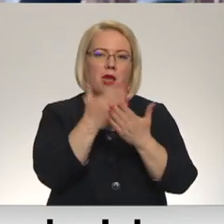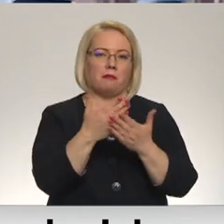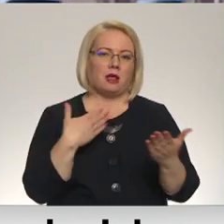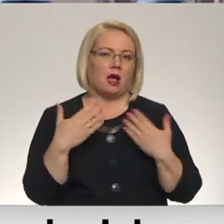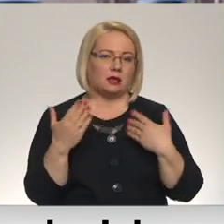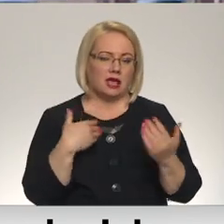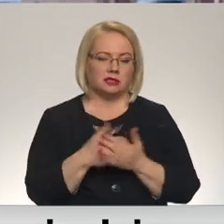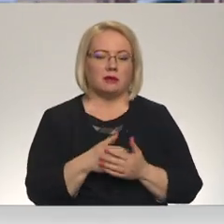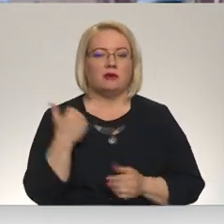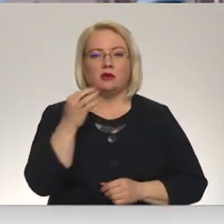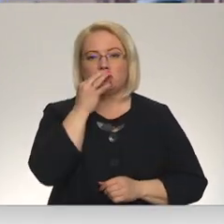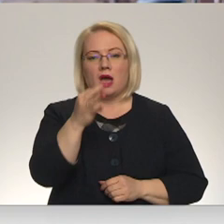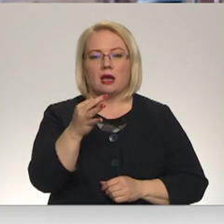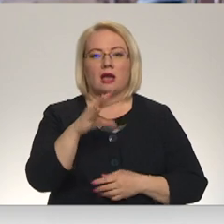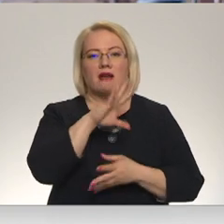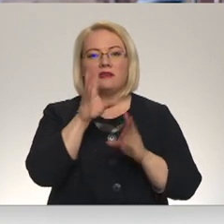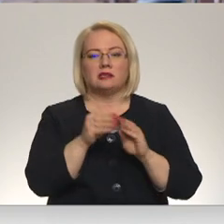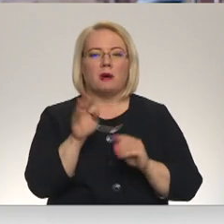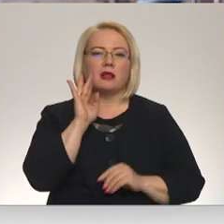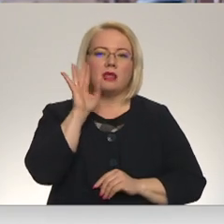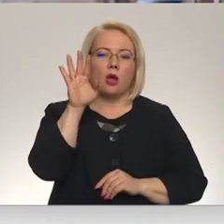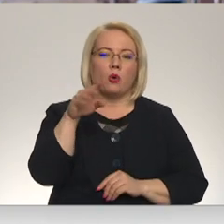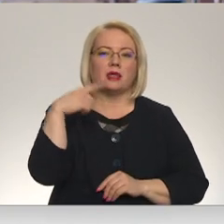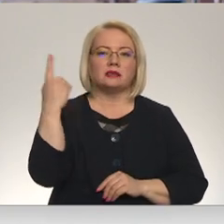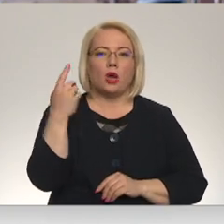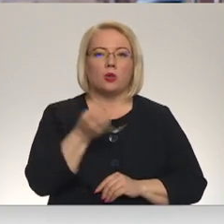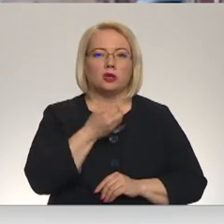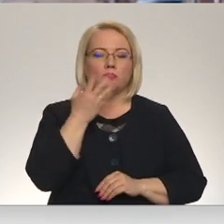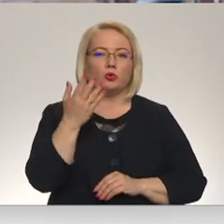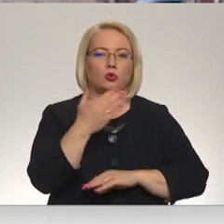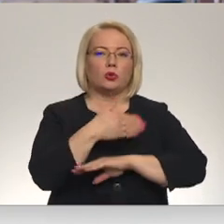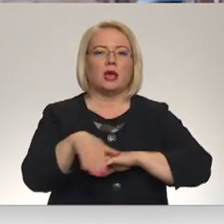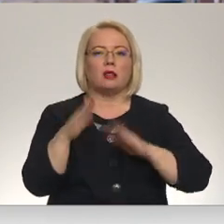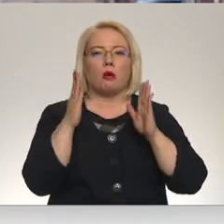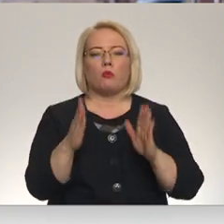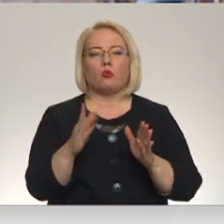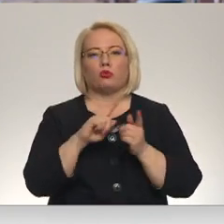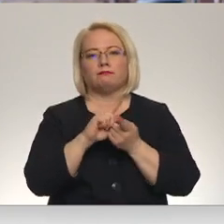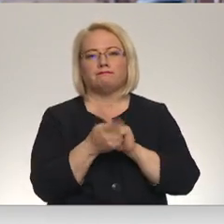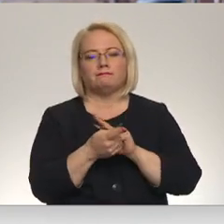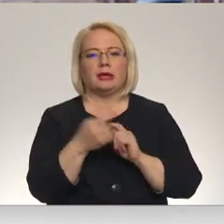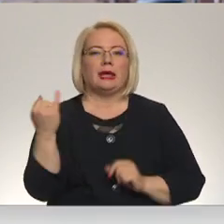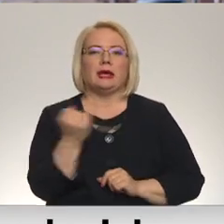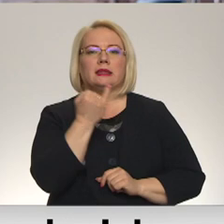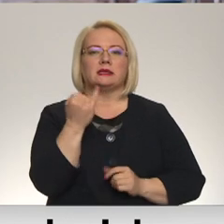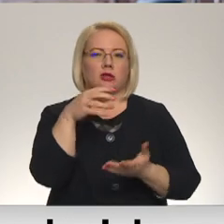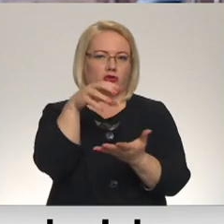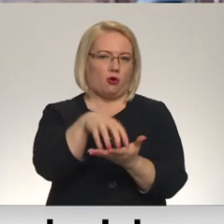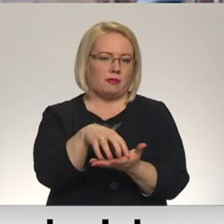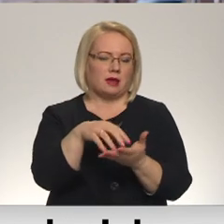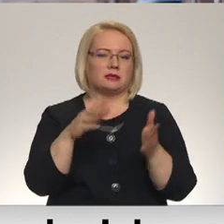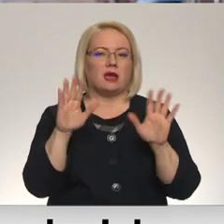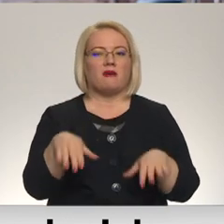ka nākotnē vispār šī te Saules puķa iela varētu pārvērsties par kaut kādu tādu interesantu objektu, jā,